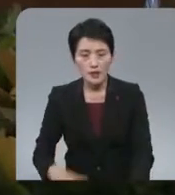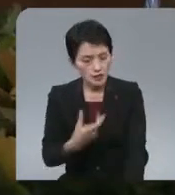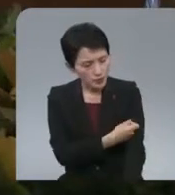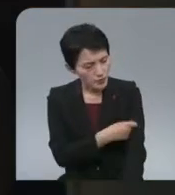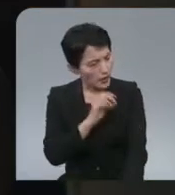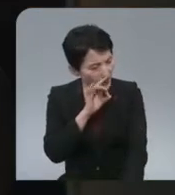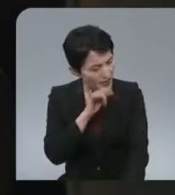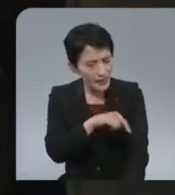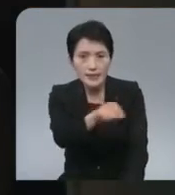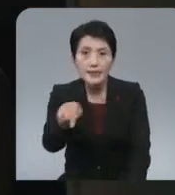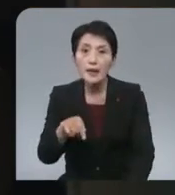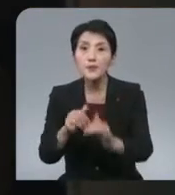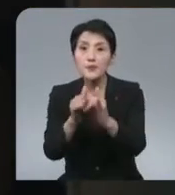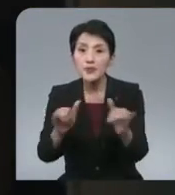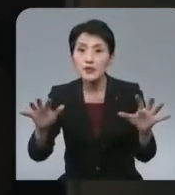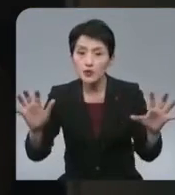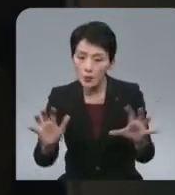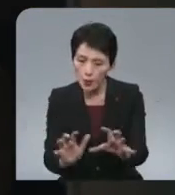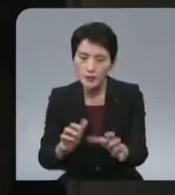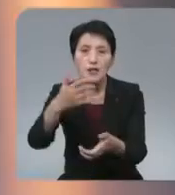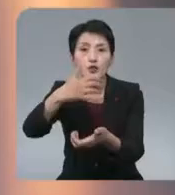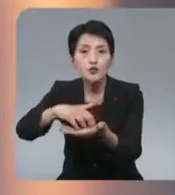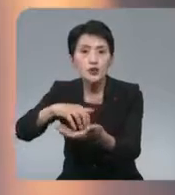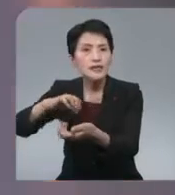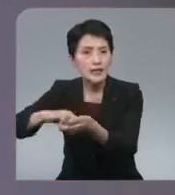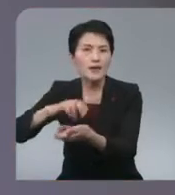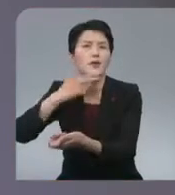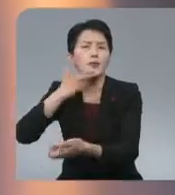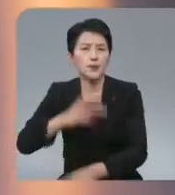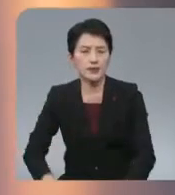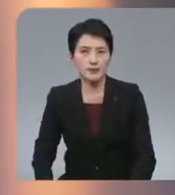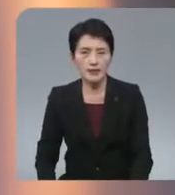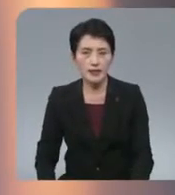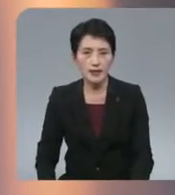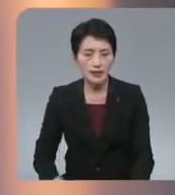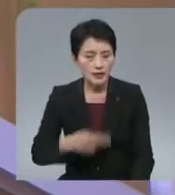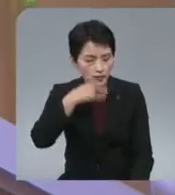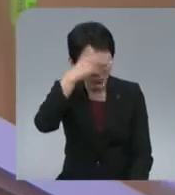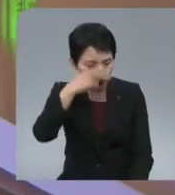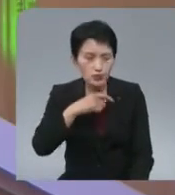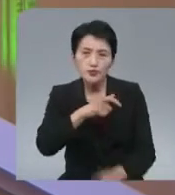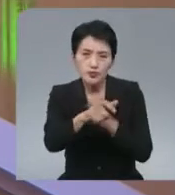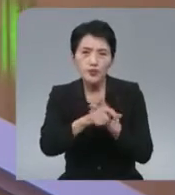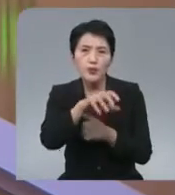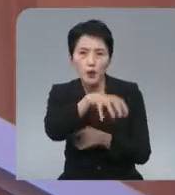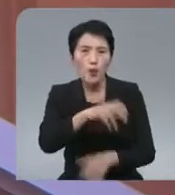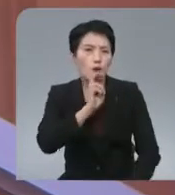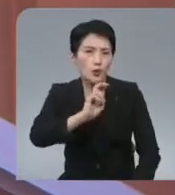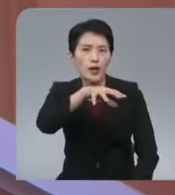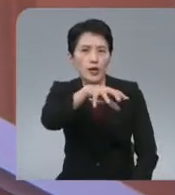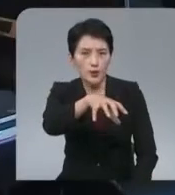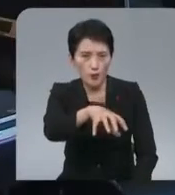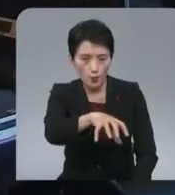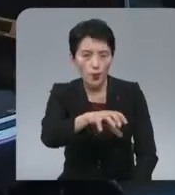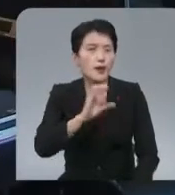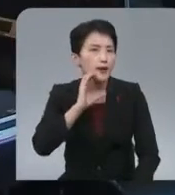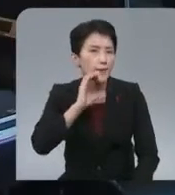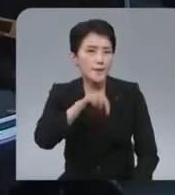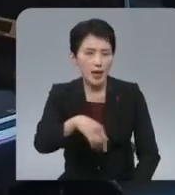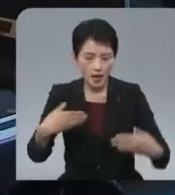всей стране сокращено до 4 человек причем все они должны быть полностью вакцинированы те кто не прошел